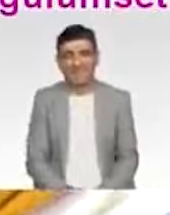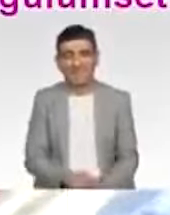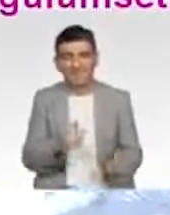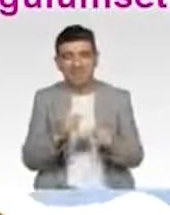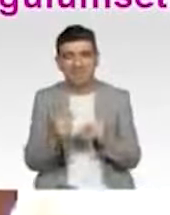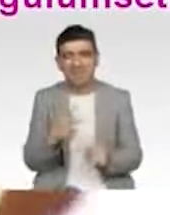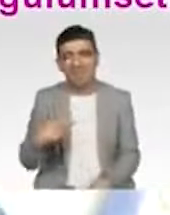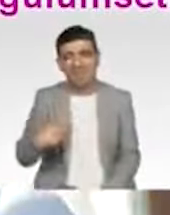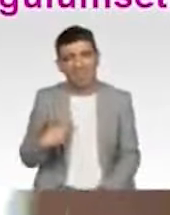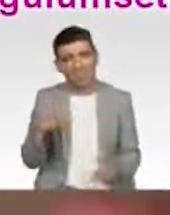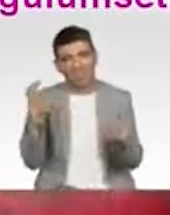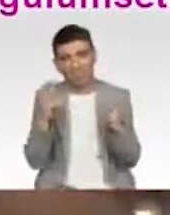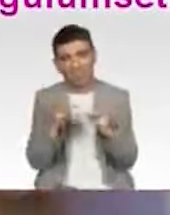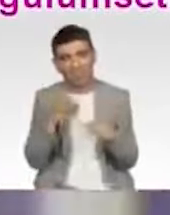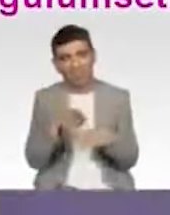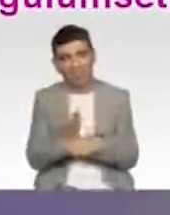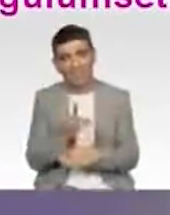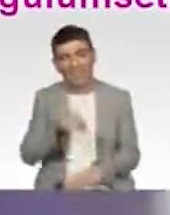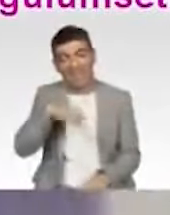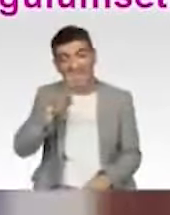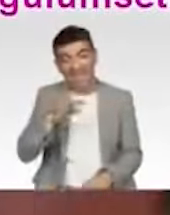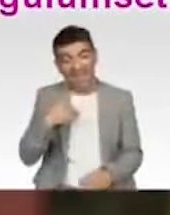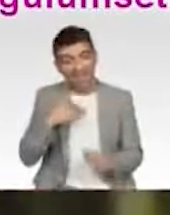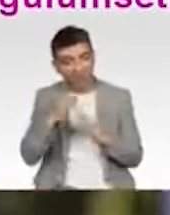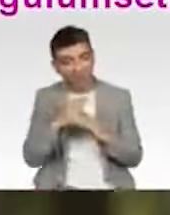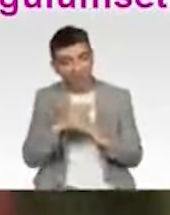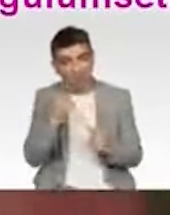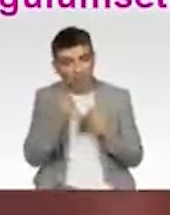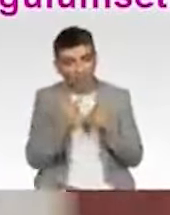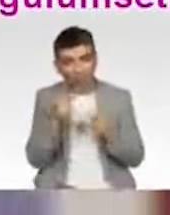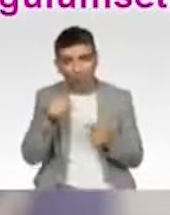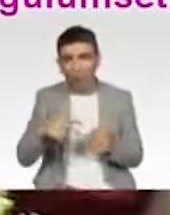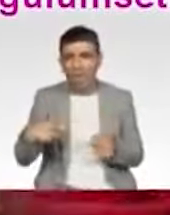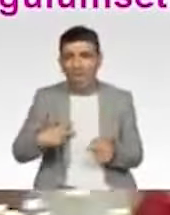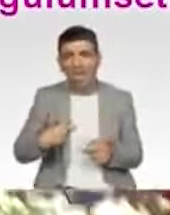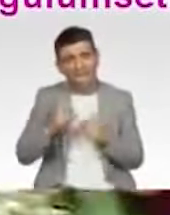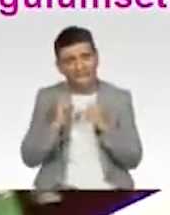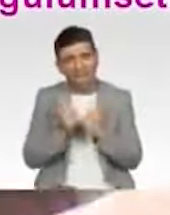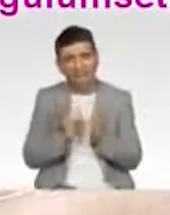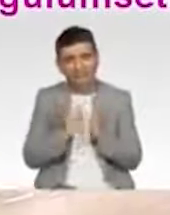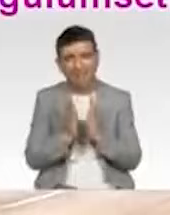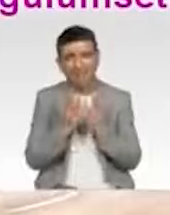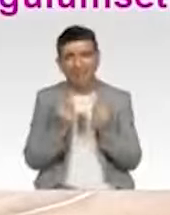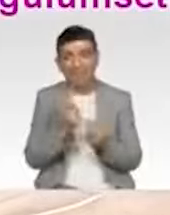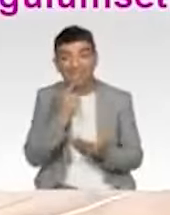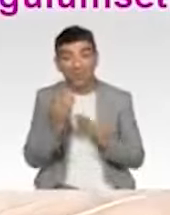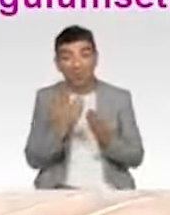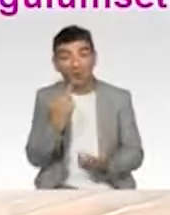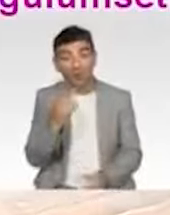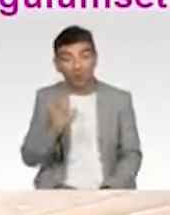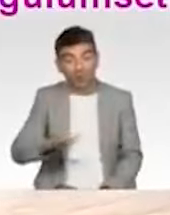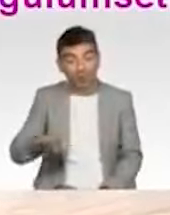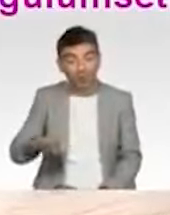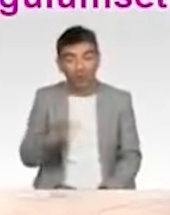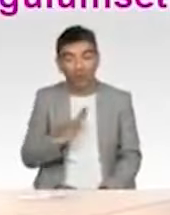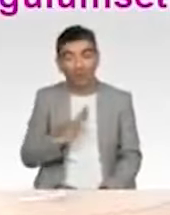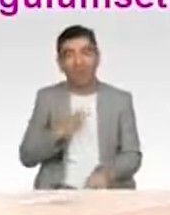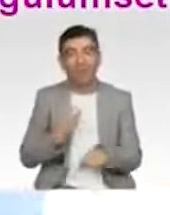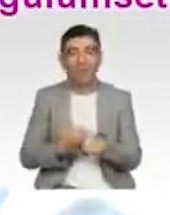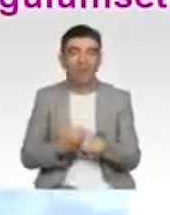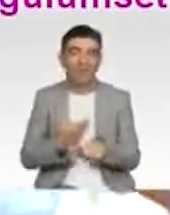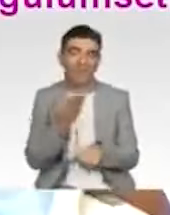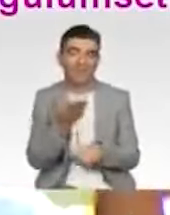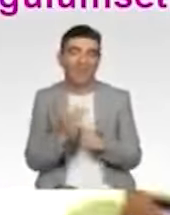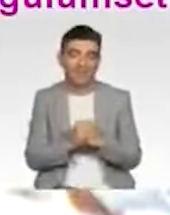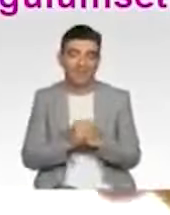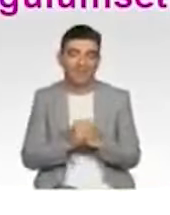Birbirlerine öyle aşkla bakıyorlar ki gerçekten. Reklam arasında da konuştuk. Bu aşkınız hep daim olsun. Kaç yıl geçmiş, 3 çocuk var. Maşallah,